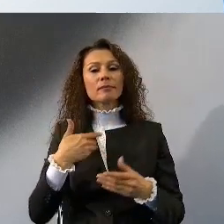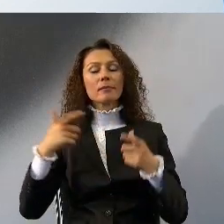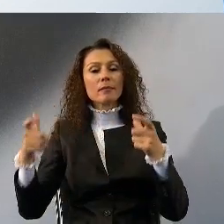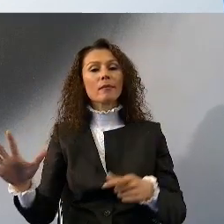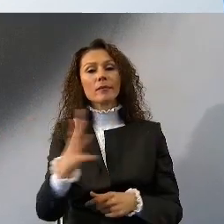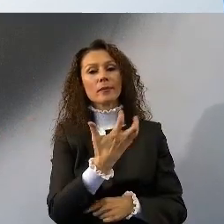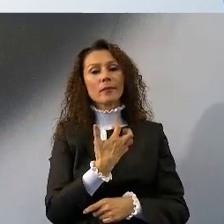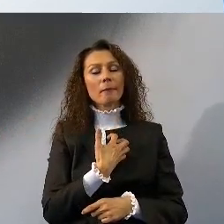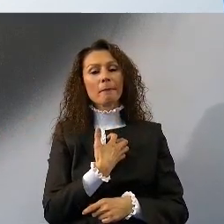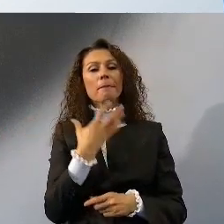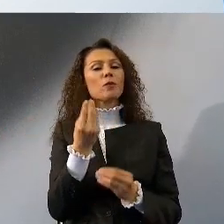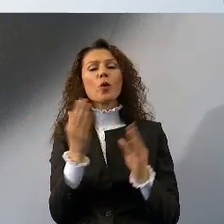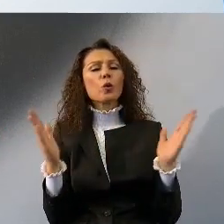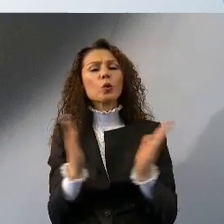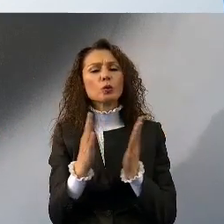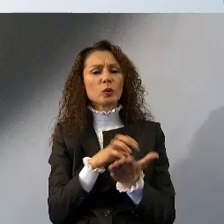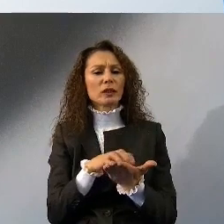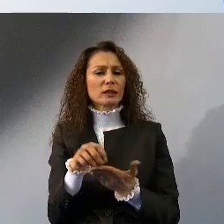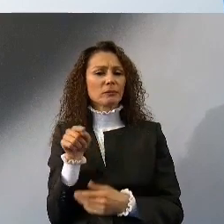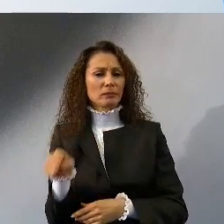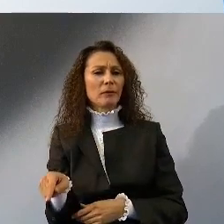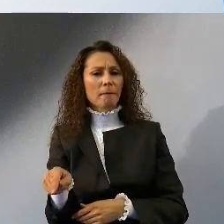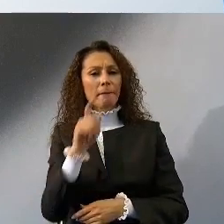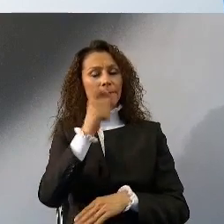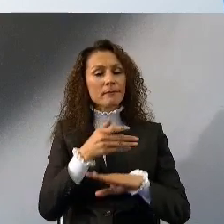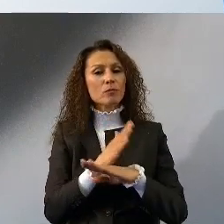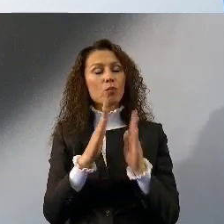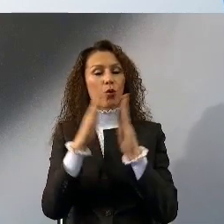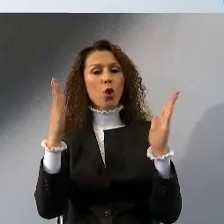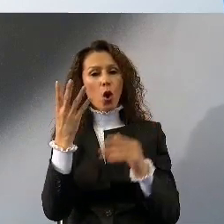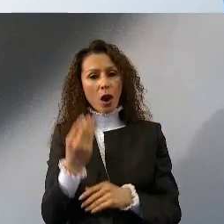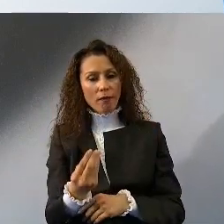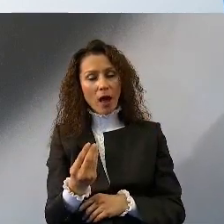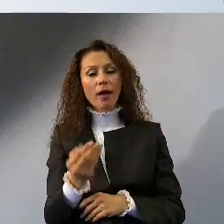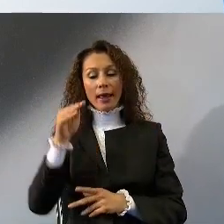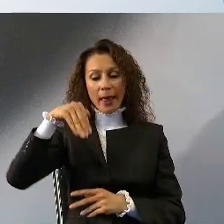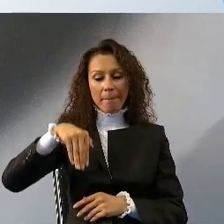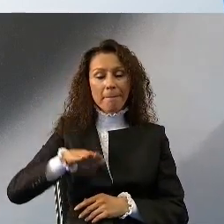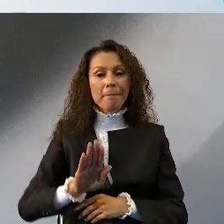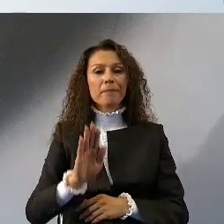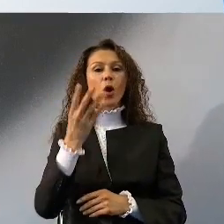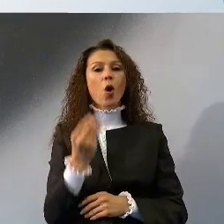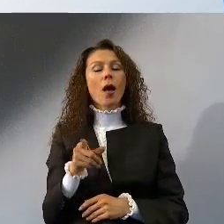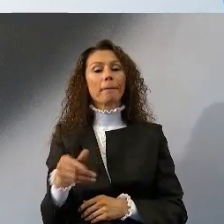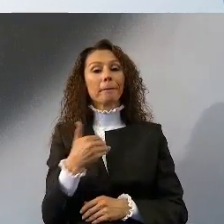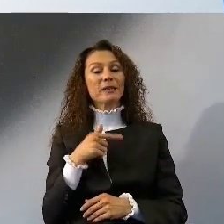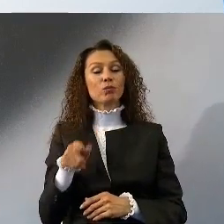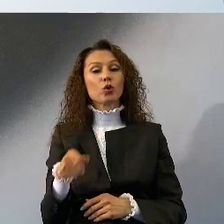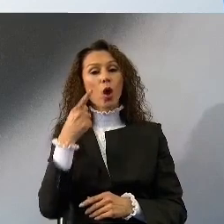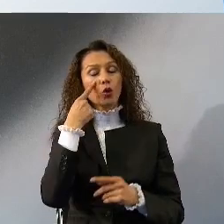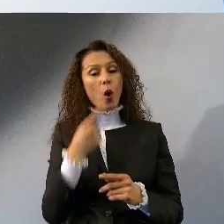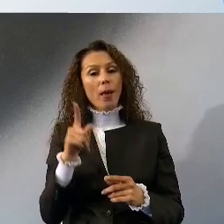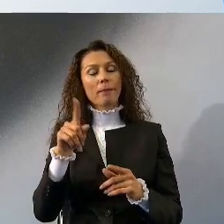tarım alanlarımızın çok küçük bir kısmını oluşturuyor. Asıl büyük alanlar bu eğimli kıraç araziler. Bizim buna göre bir